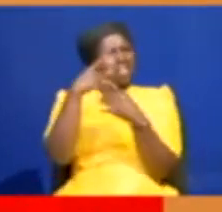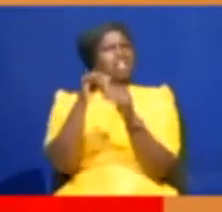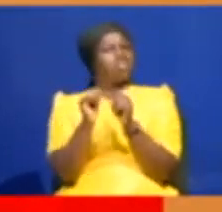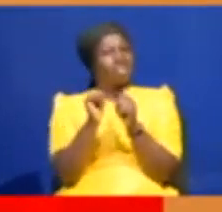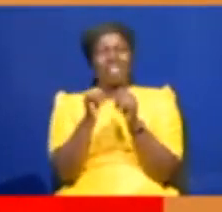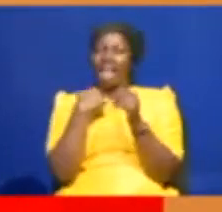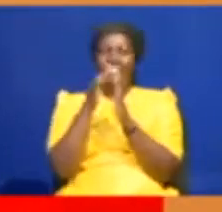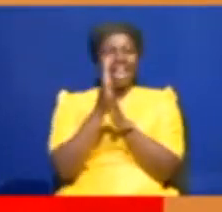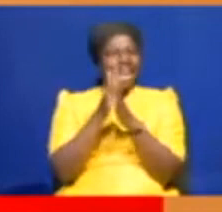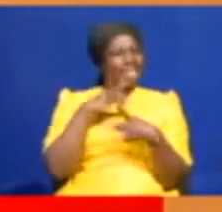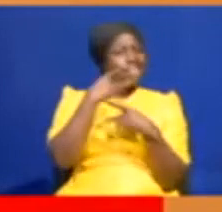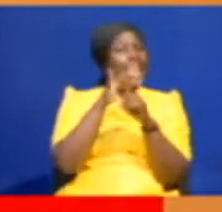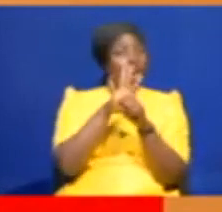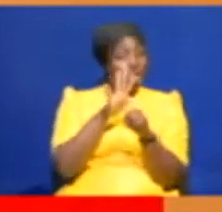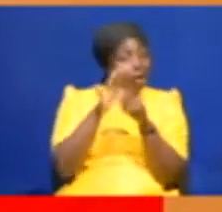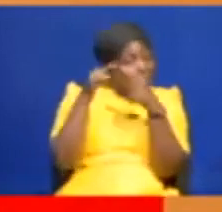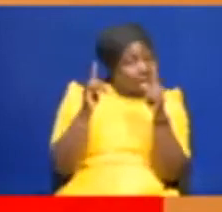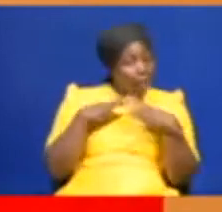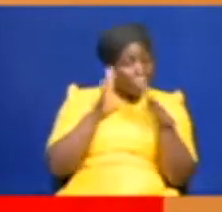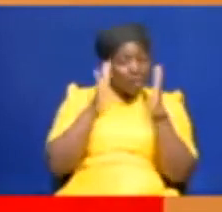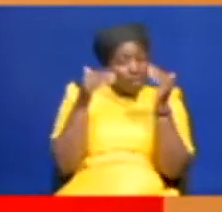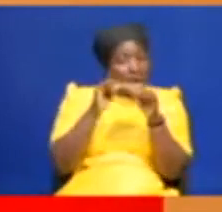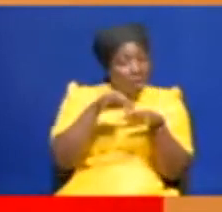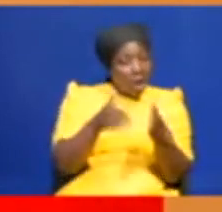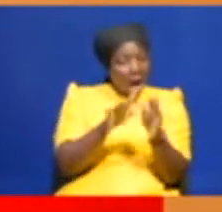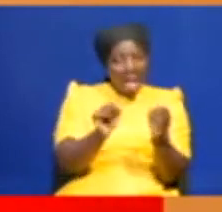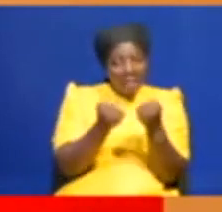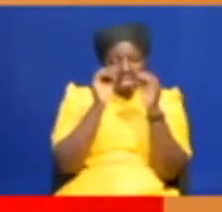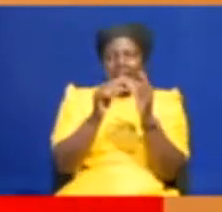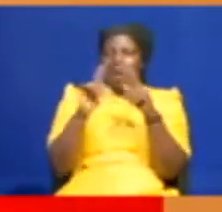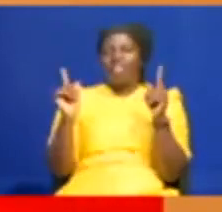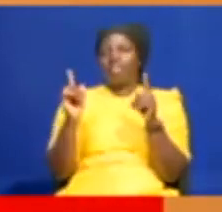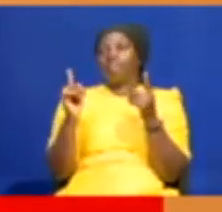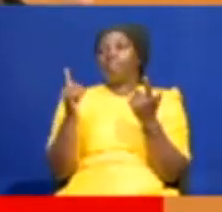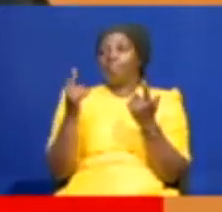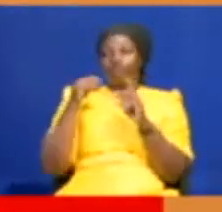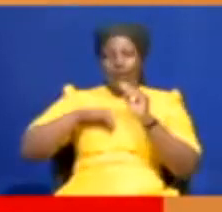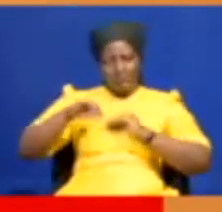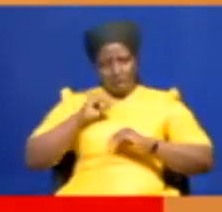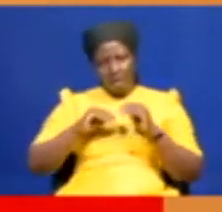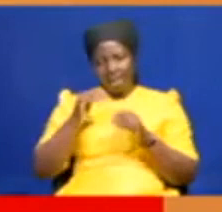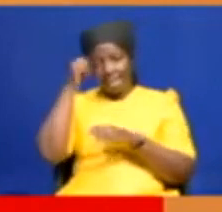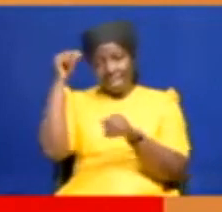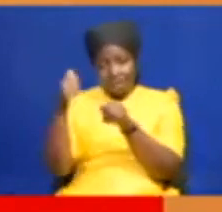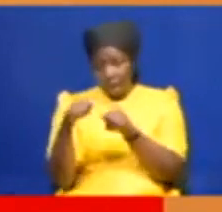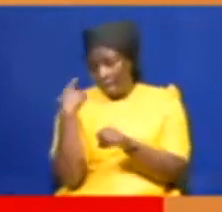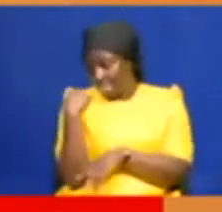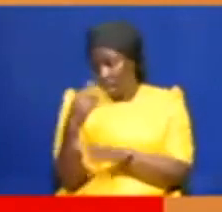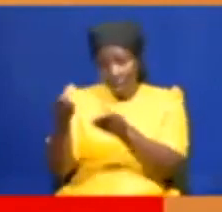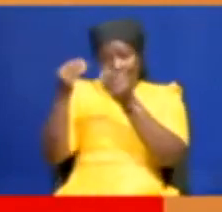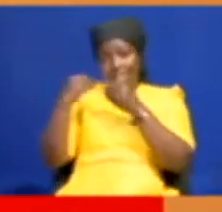lakini hawaangalii barabara iko vipi. Mekumbuka juzi tumepewa honorable